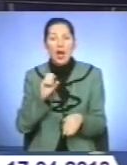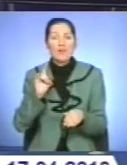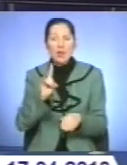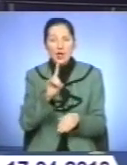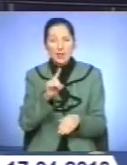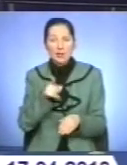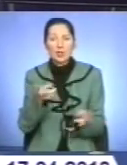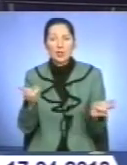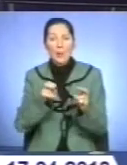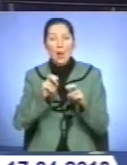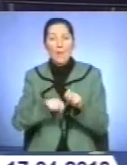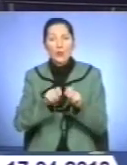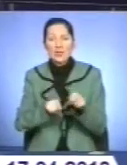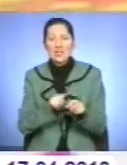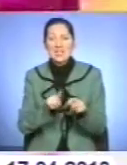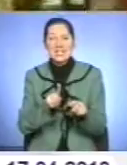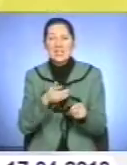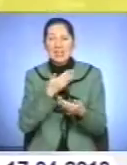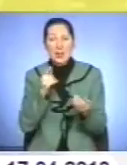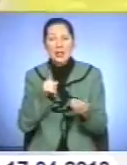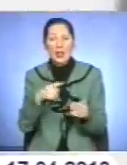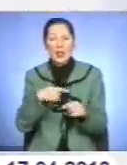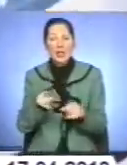управління МНС в області.